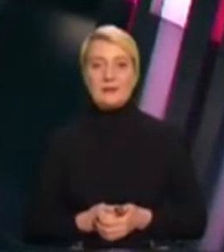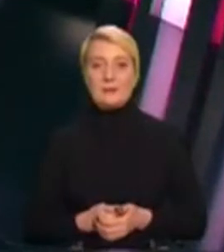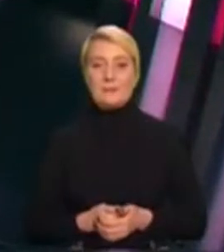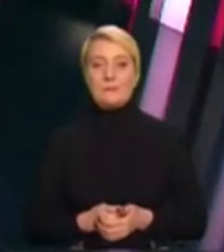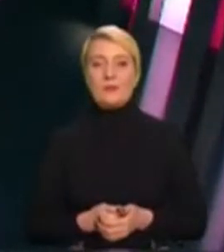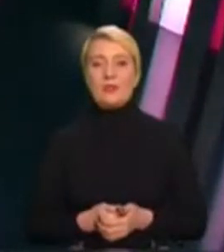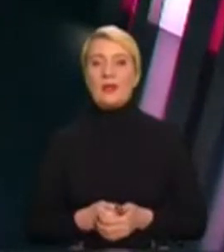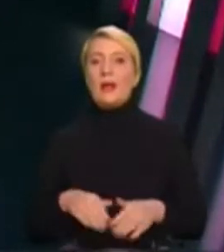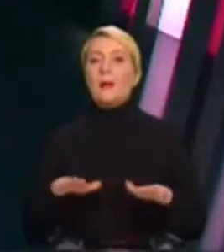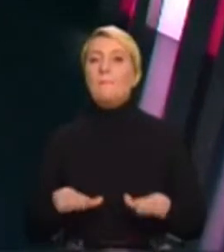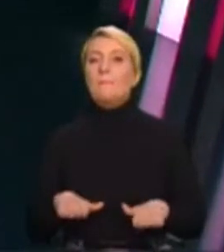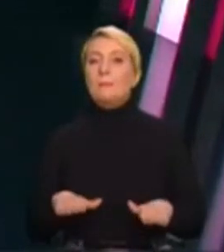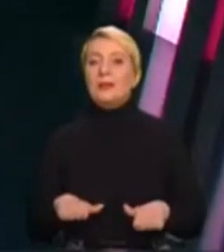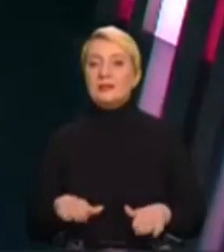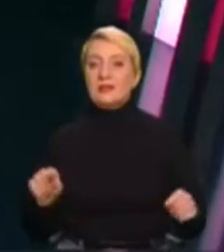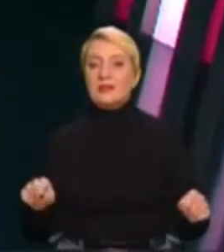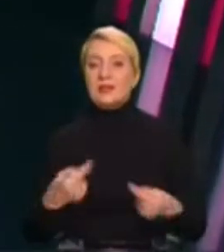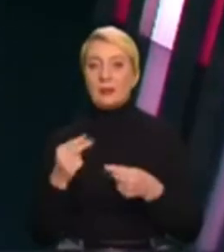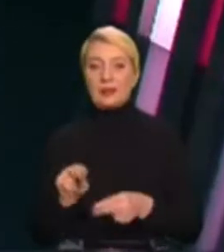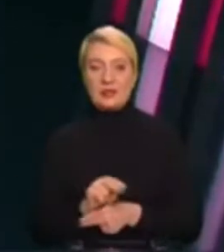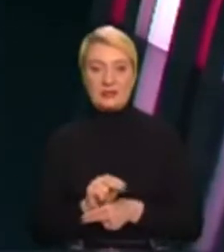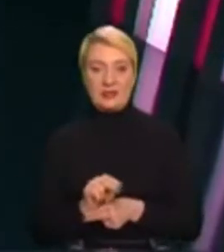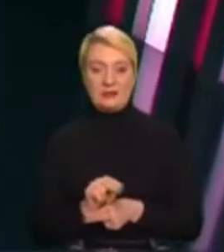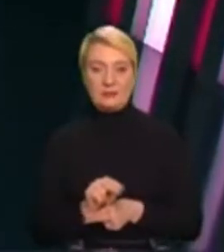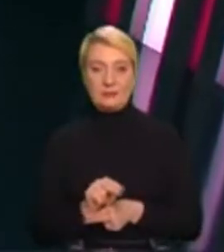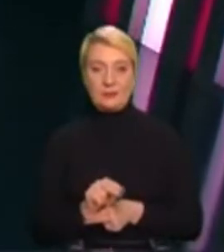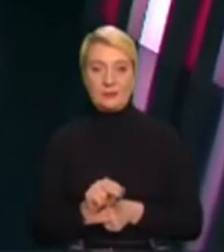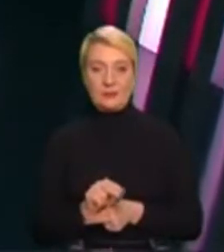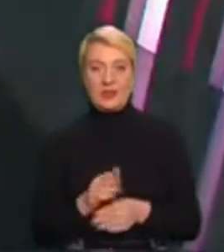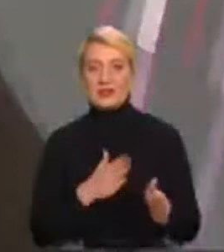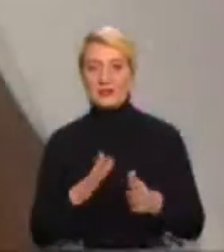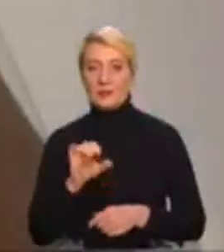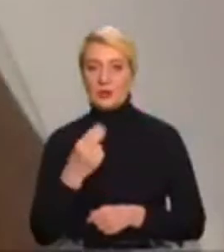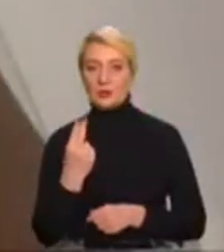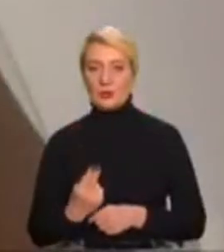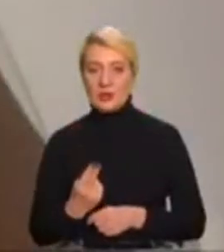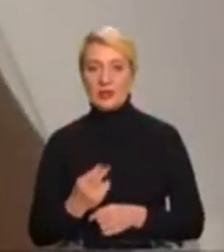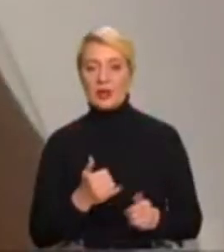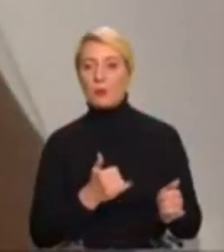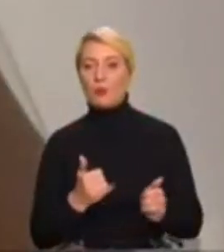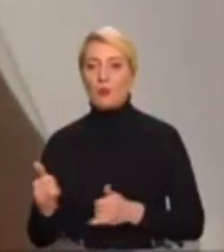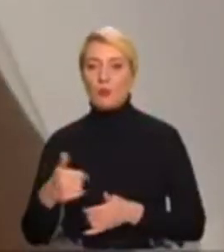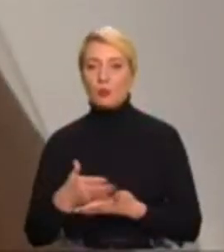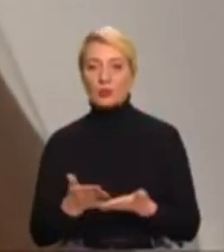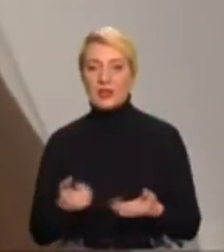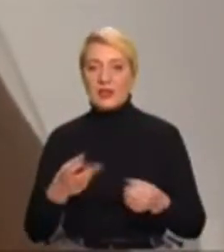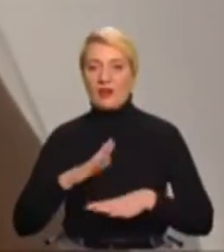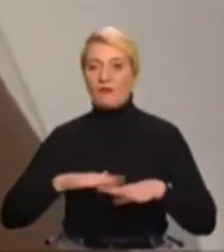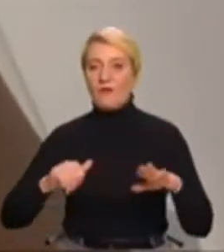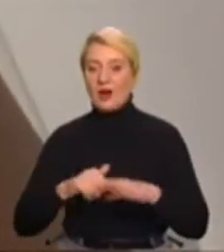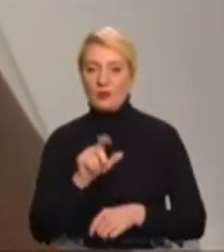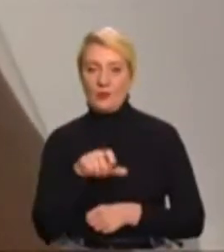В місті, в системі реабілітації і системі соціальних послуг дуже фахові люди і